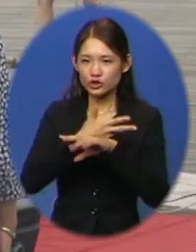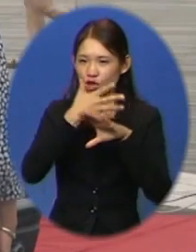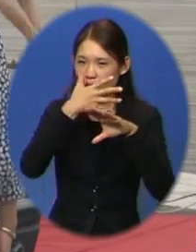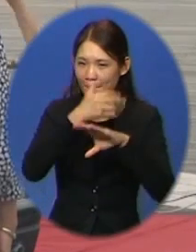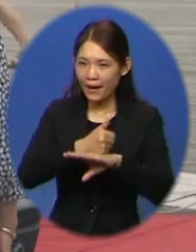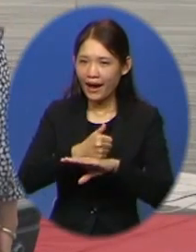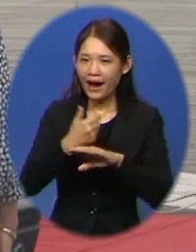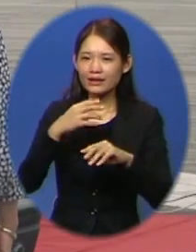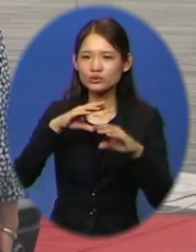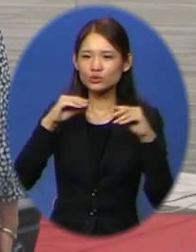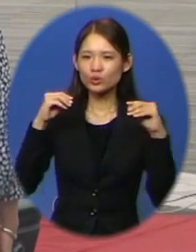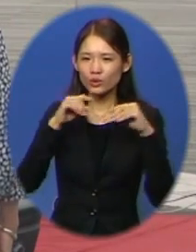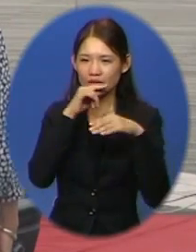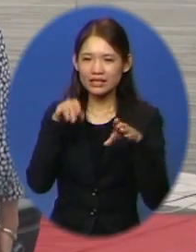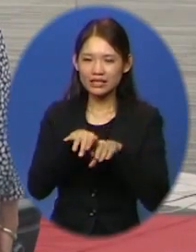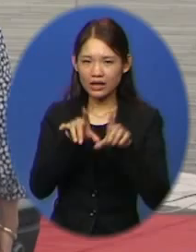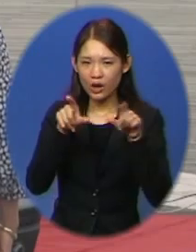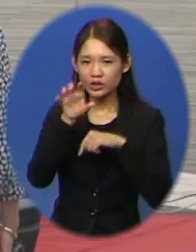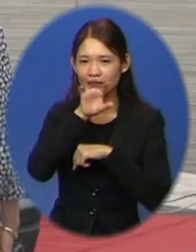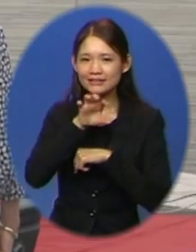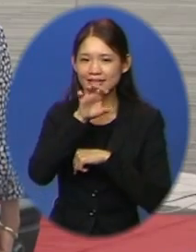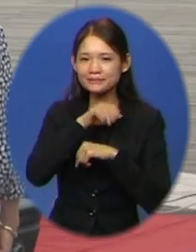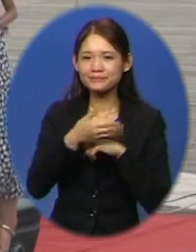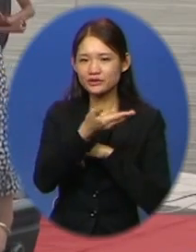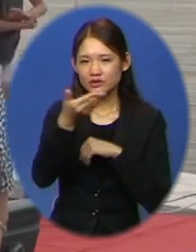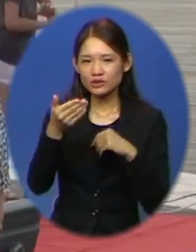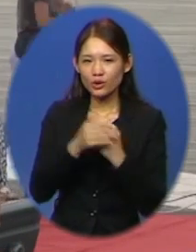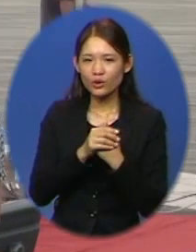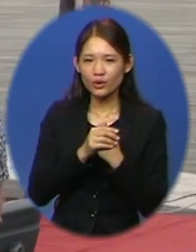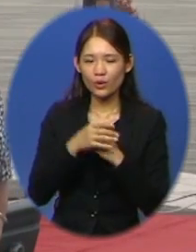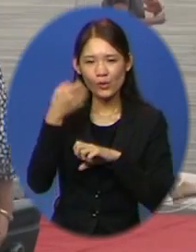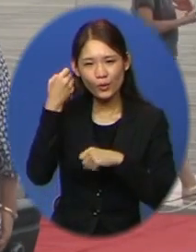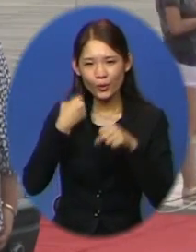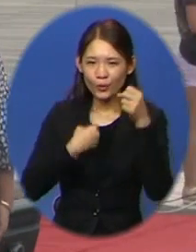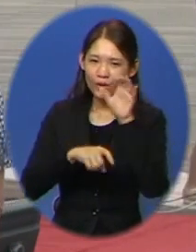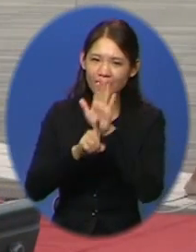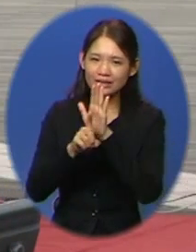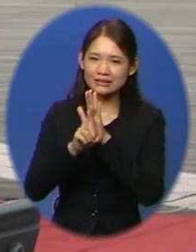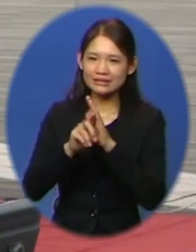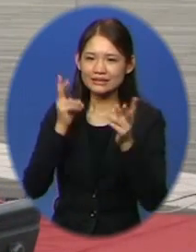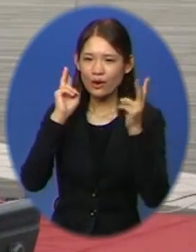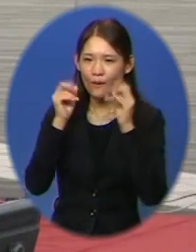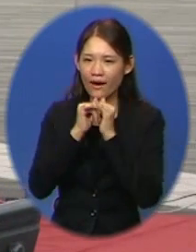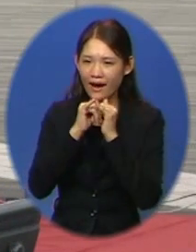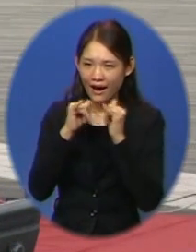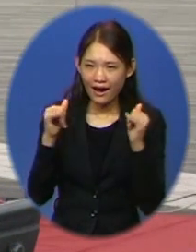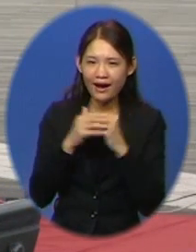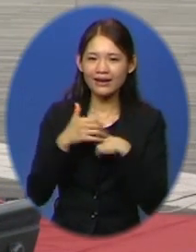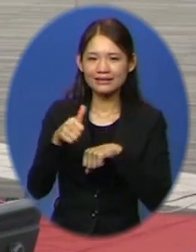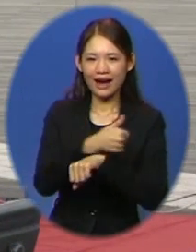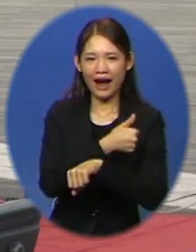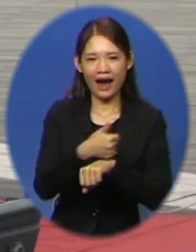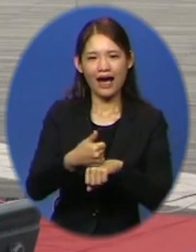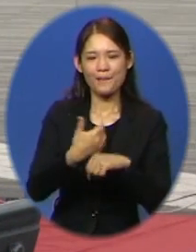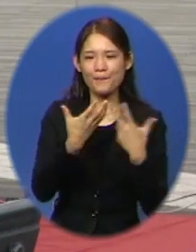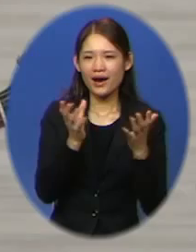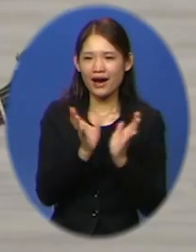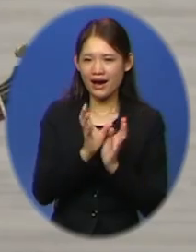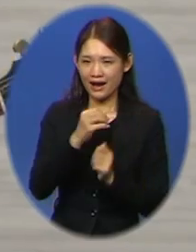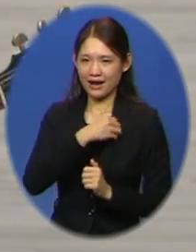연습해가지고서 월드컵 공연, 올림픽 공원 이런 데서 공연을 잡아가지고 이렇게 공연하는 직장인